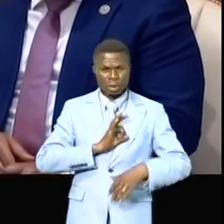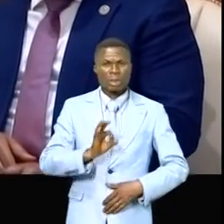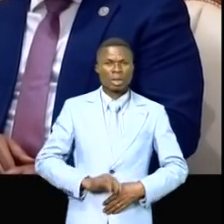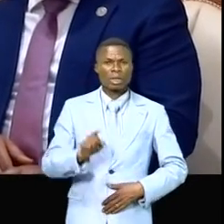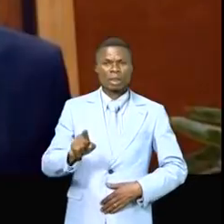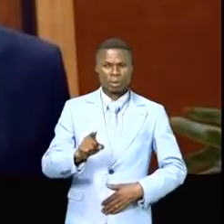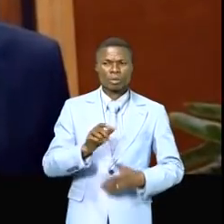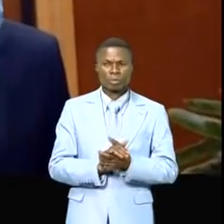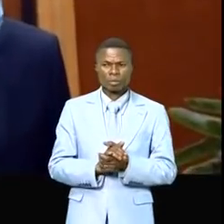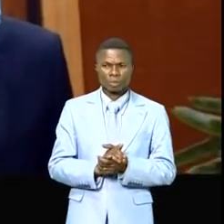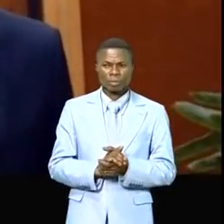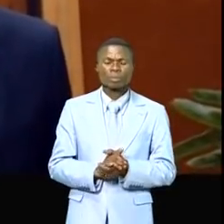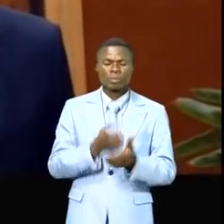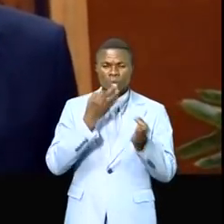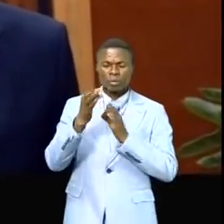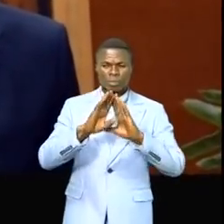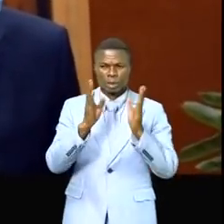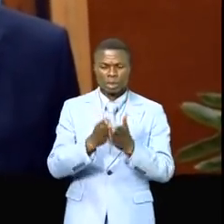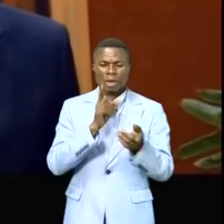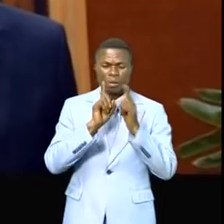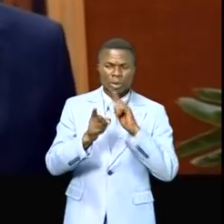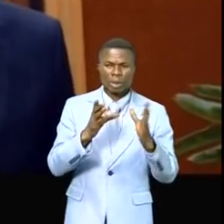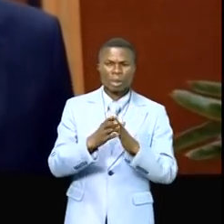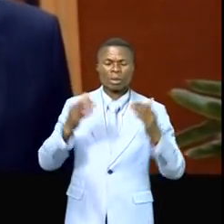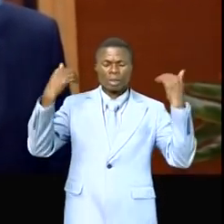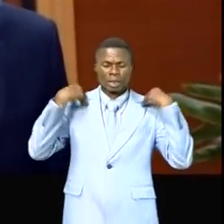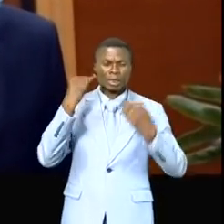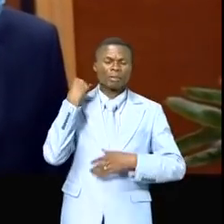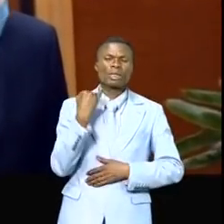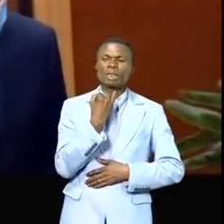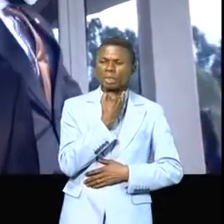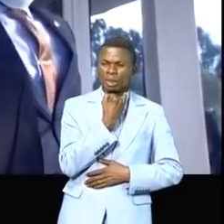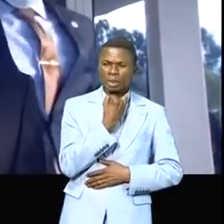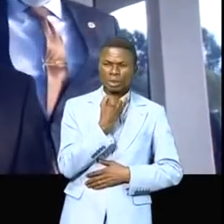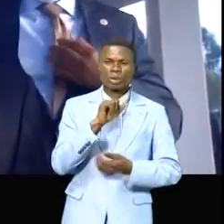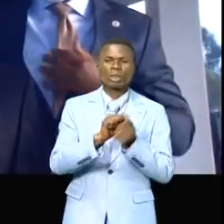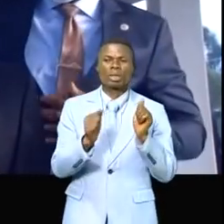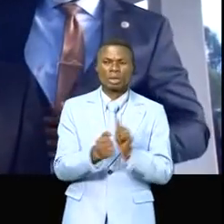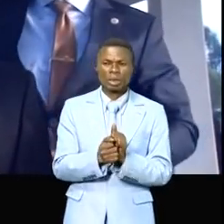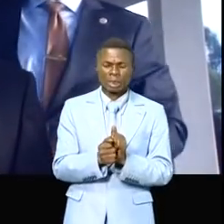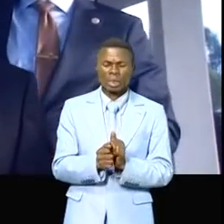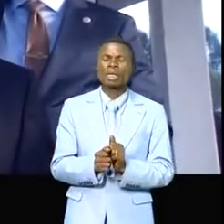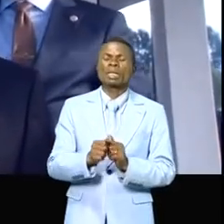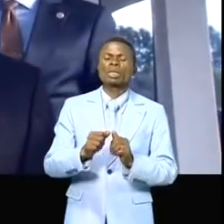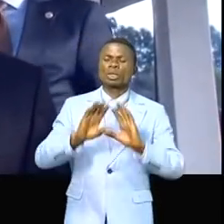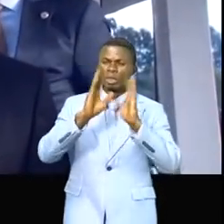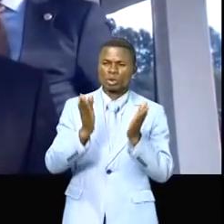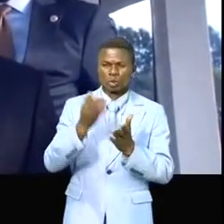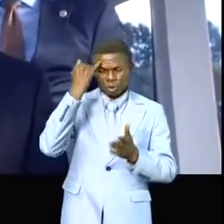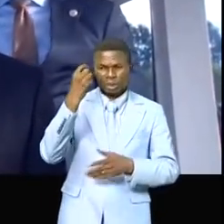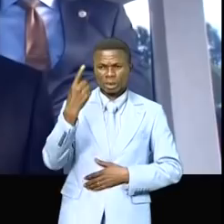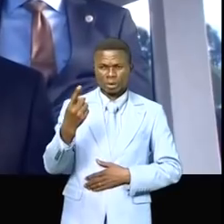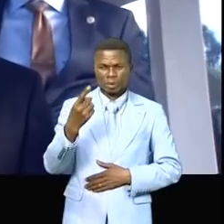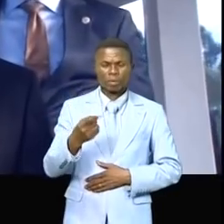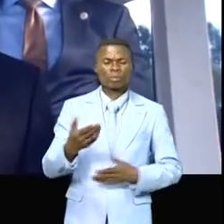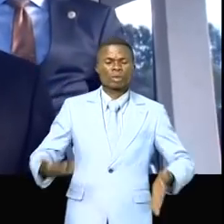peut visiter librement Israël et échanger avec les autorités israéliennes sur d'autres questions d'intérêt commun. C'est toujours un grand plaisir pour